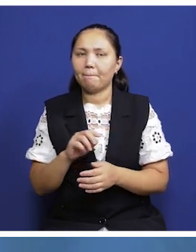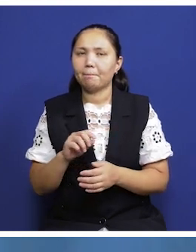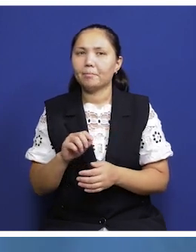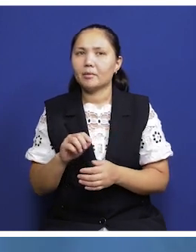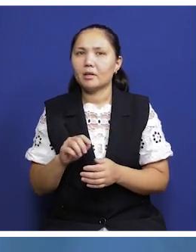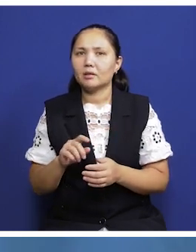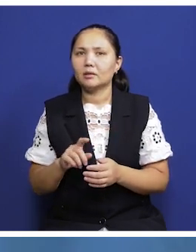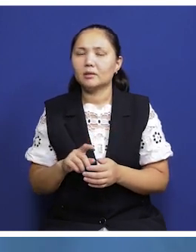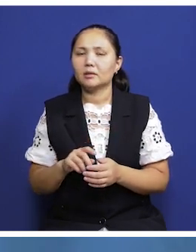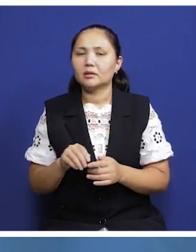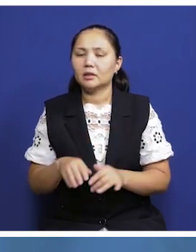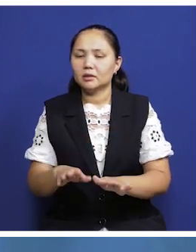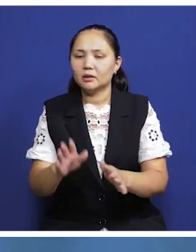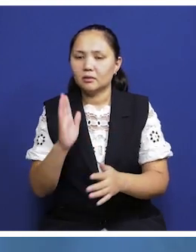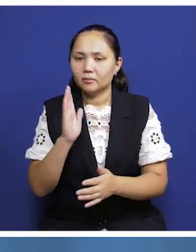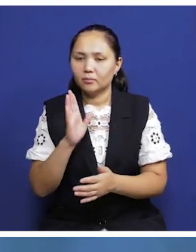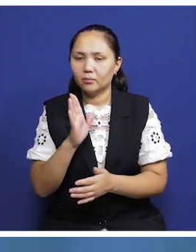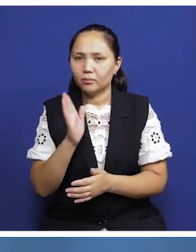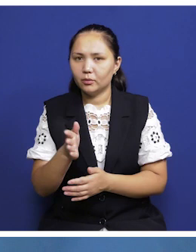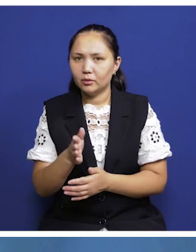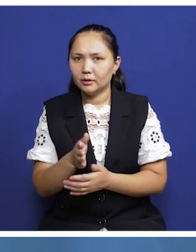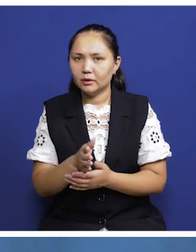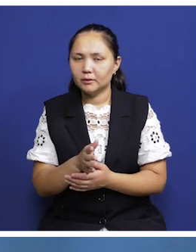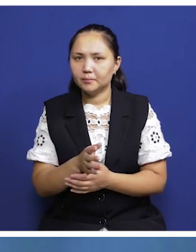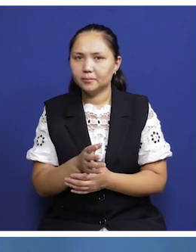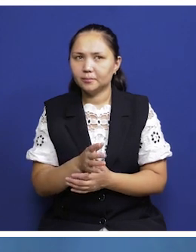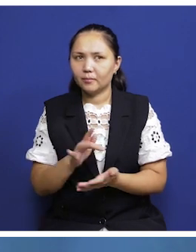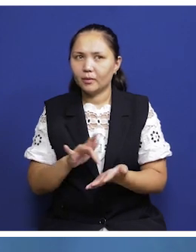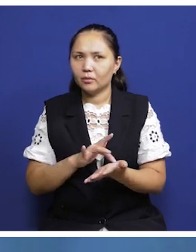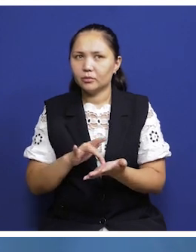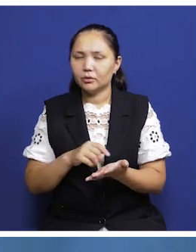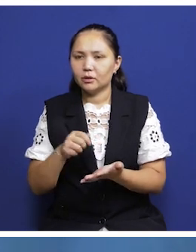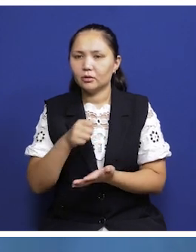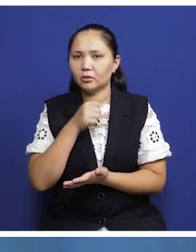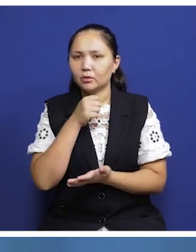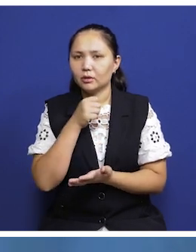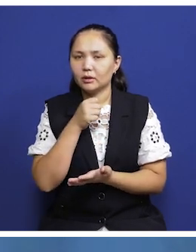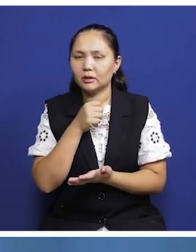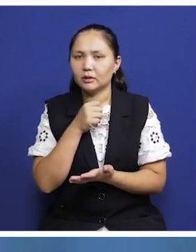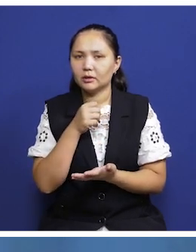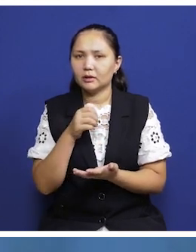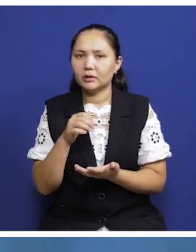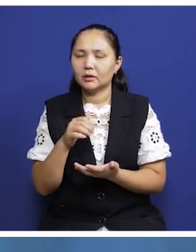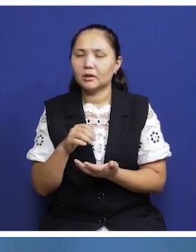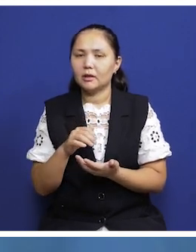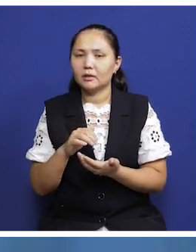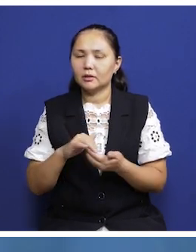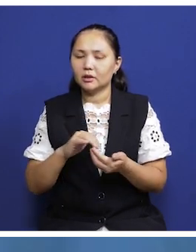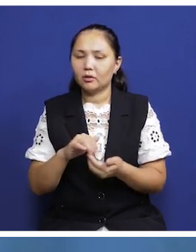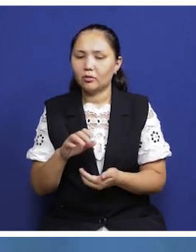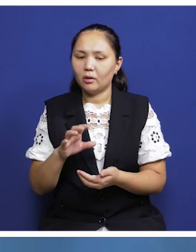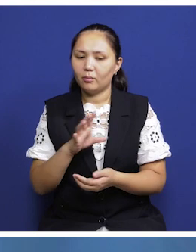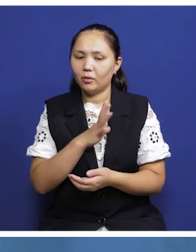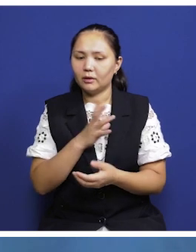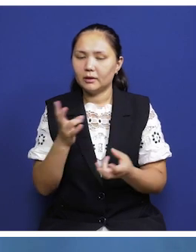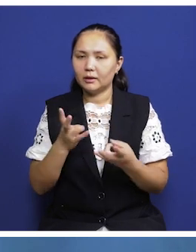жалғасатын болады. Себебі турист потенциалы өте жоғары ауданның. Бұны біз мүмкіншілікті жіберу алмай, оған